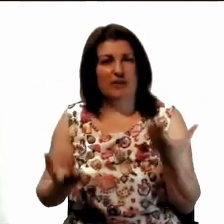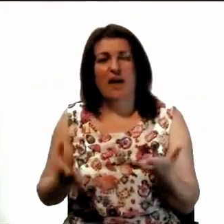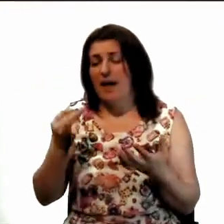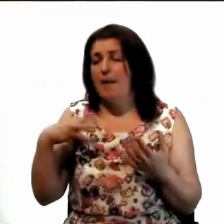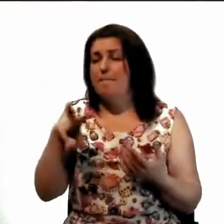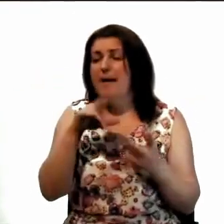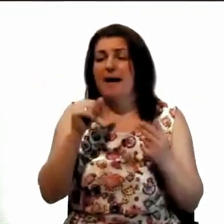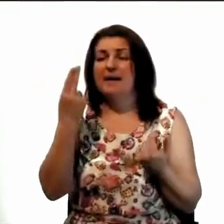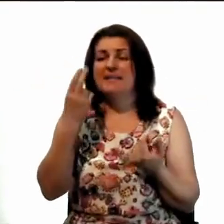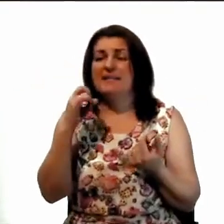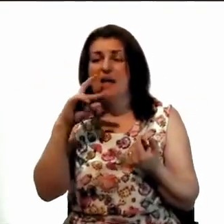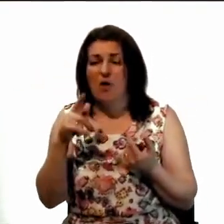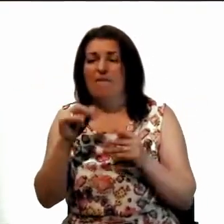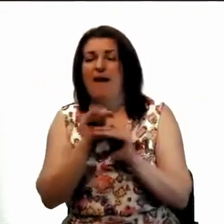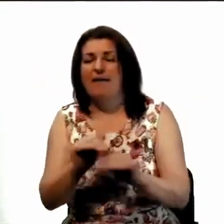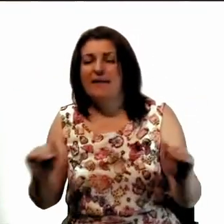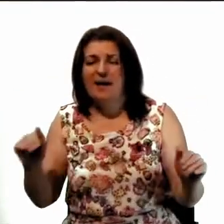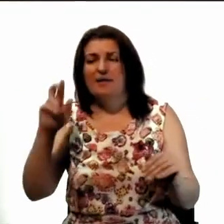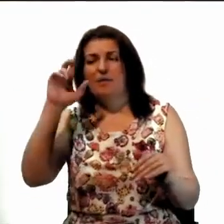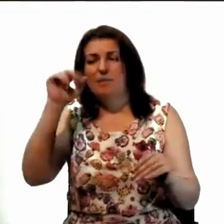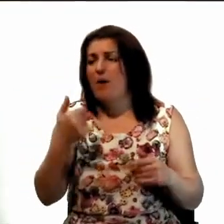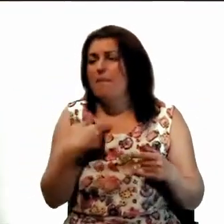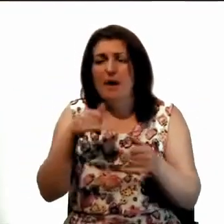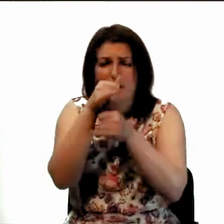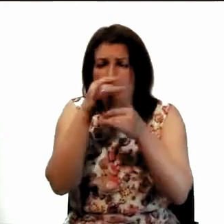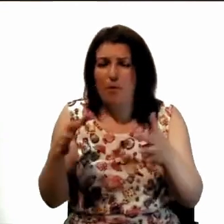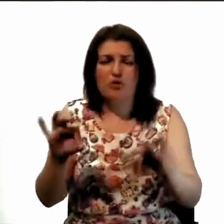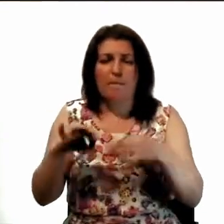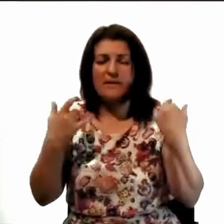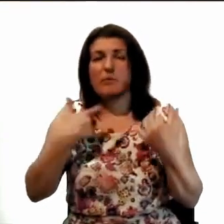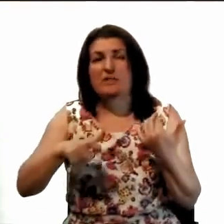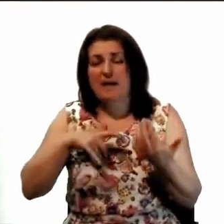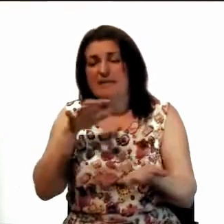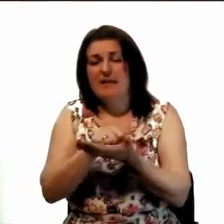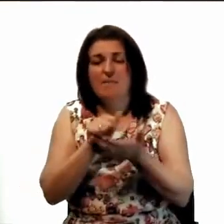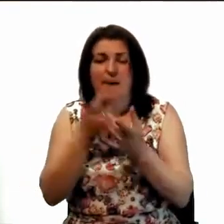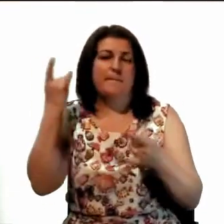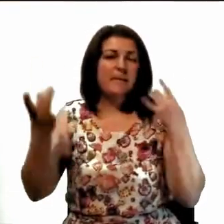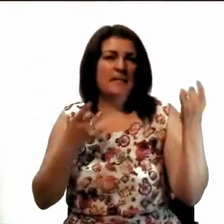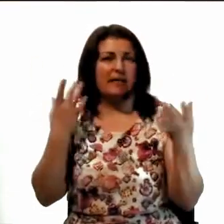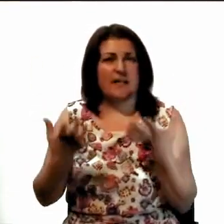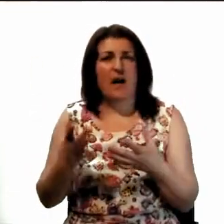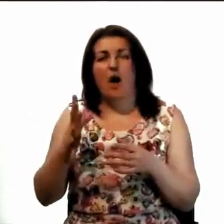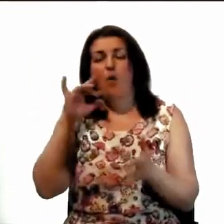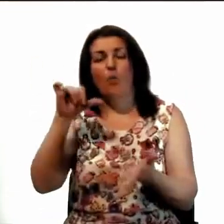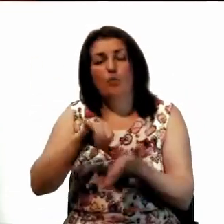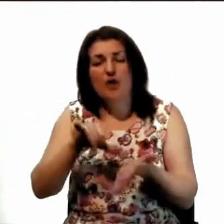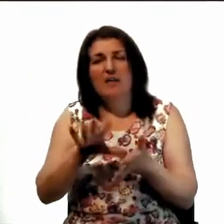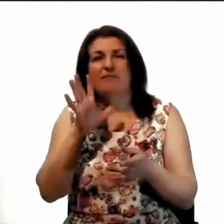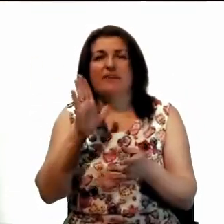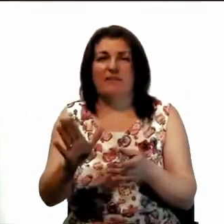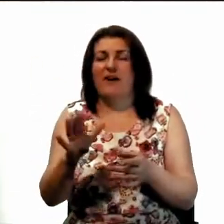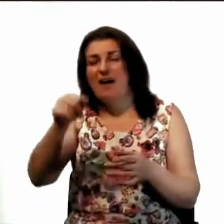мы, как Церковь Божья, как дети Божьи, мы не можем позволить себе заниматься расточительством, участвовать